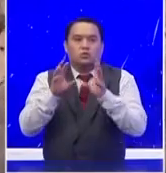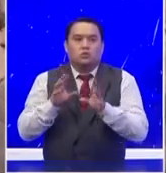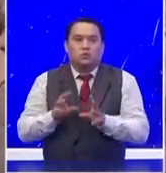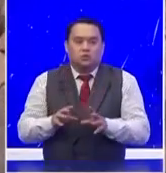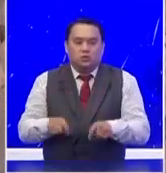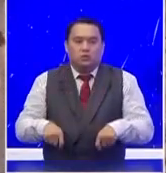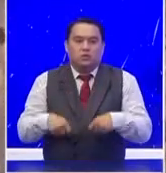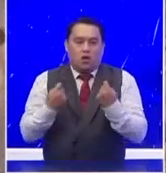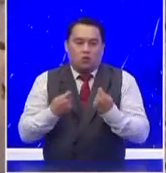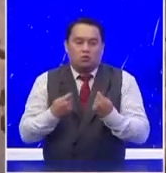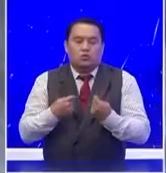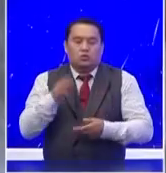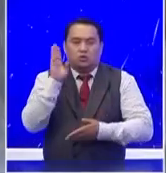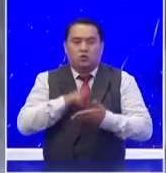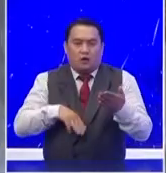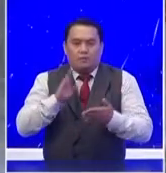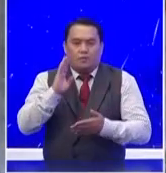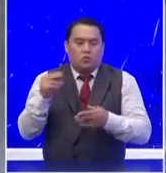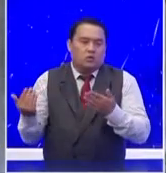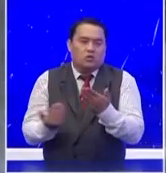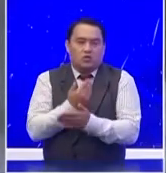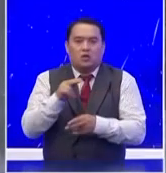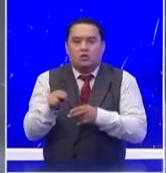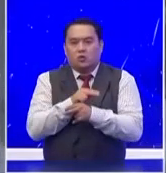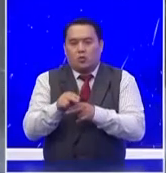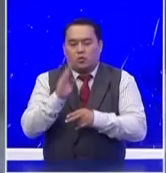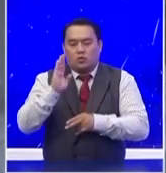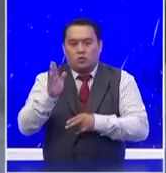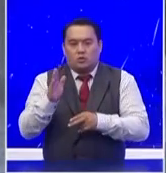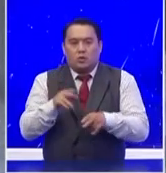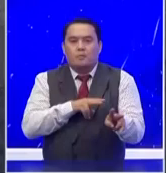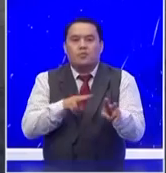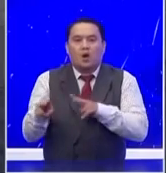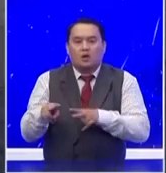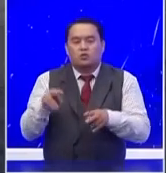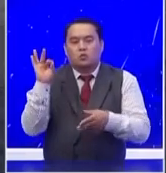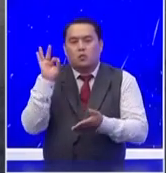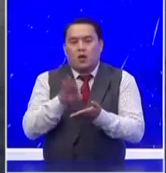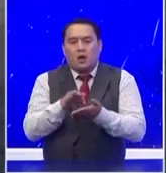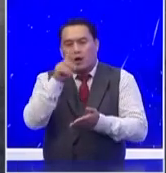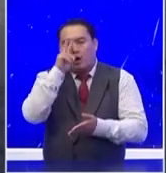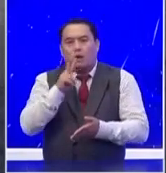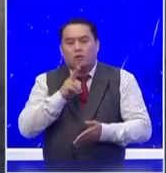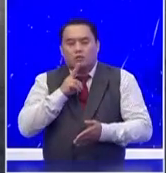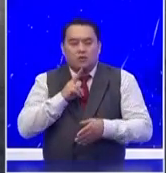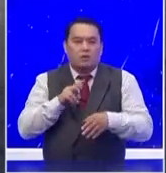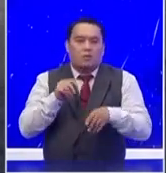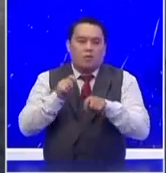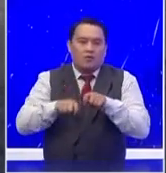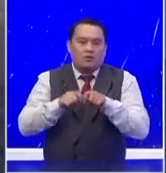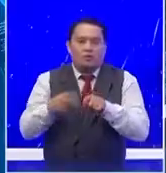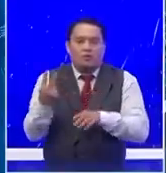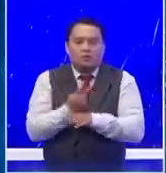тиісті шаралар қабылданады. Мұндай мониторингтік жұмыстар жол активтерінің сапасын бақылау мақсатында айына 2 рет жүргізіліп тұрады.